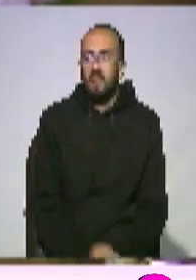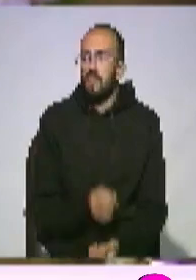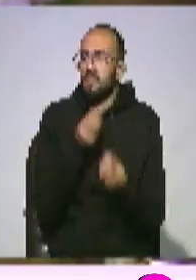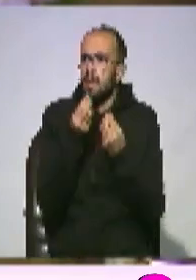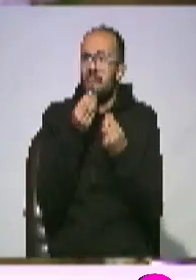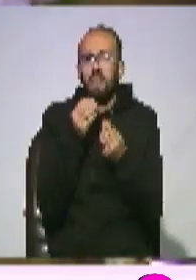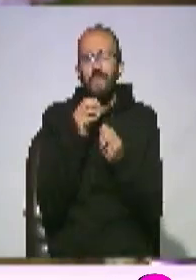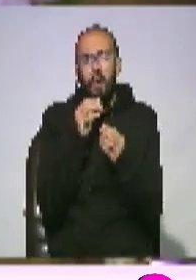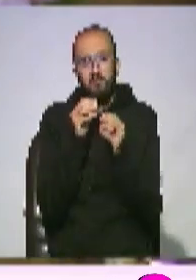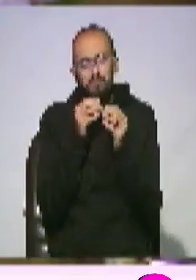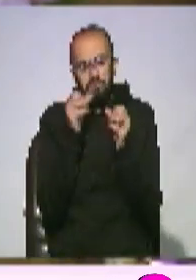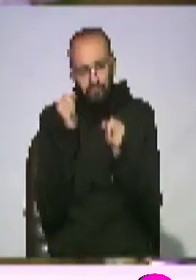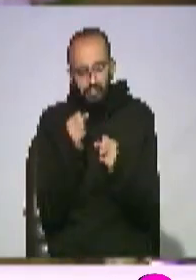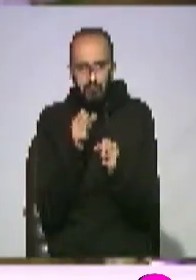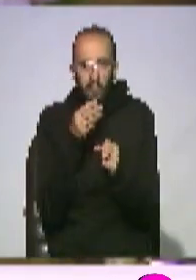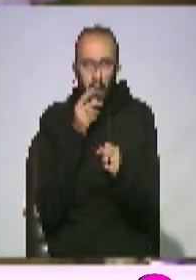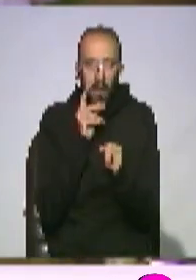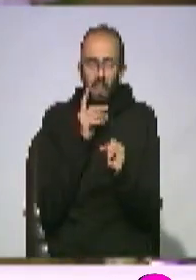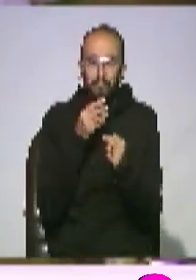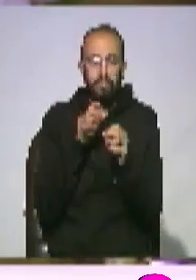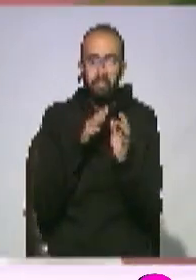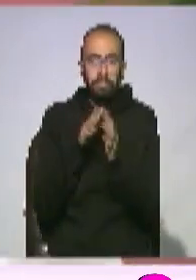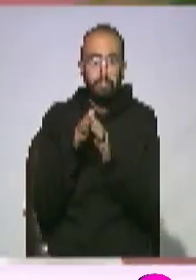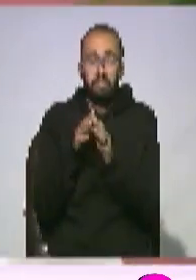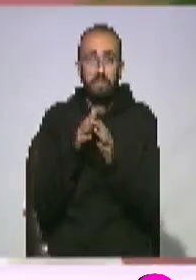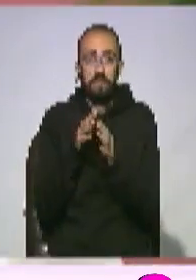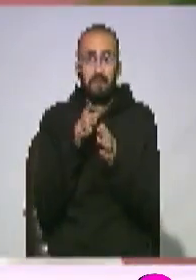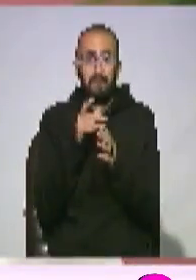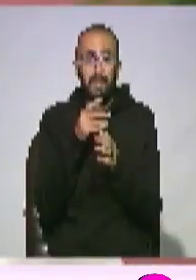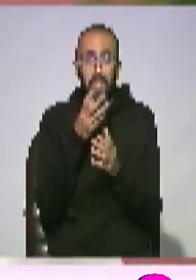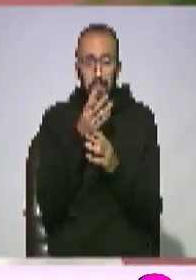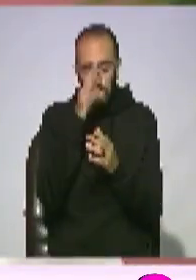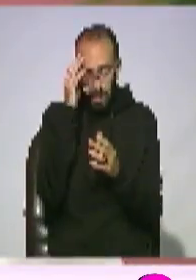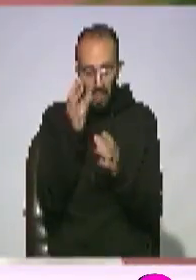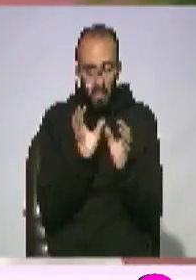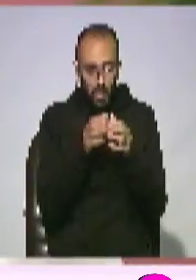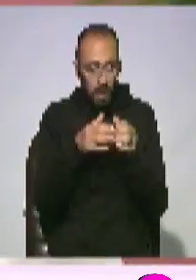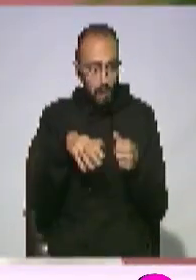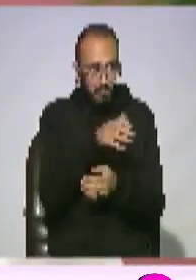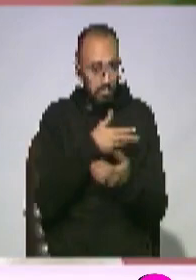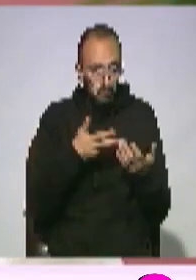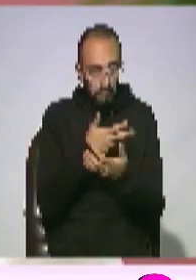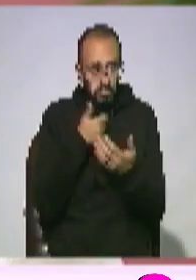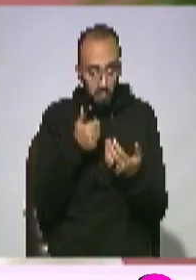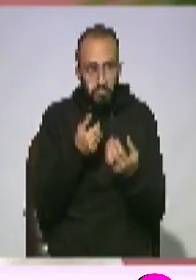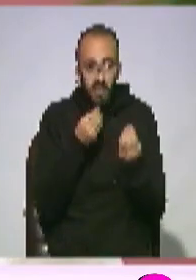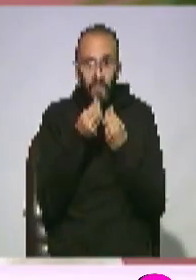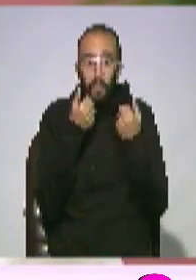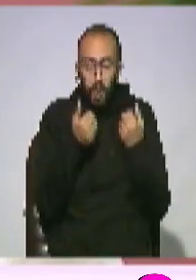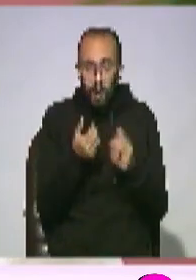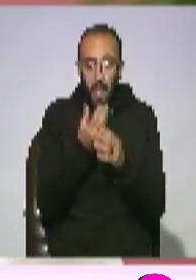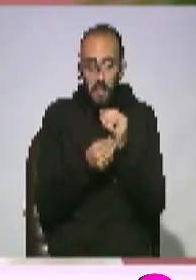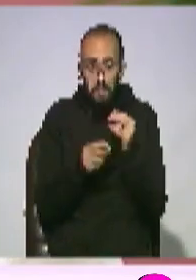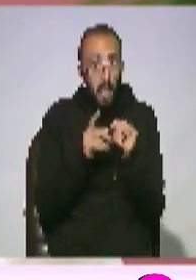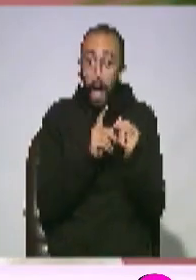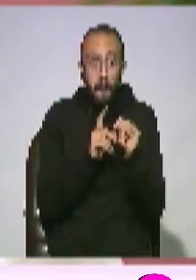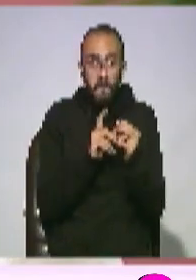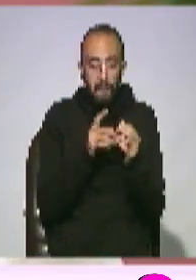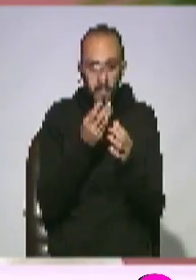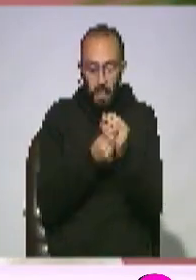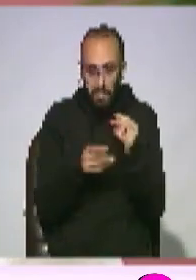للتفاهم بين الاب والام، ده بيطلع متوتر الطفل، بيطلع عديم الثقه بنفسه، بيطلع بيثق في